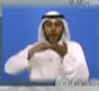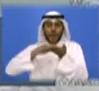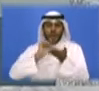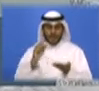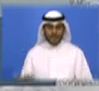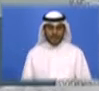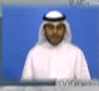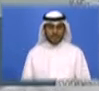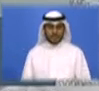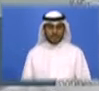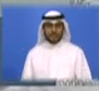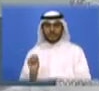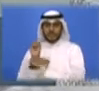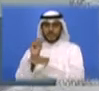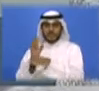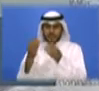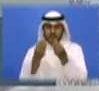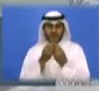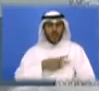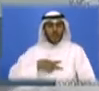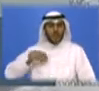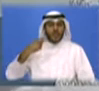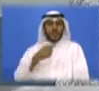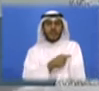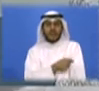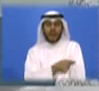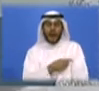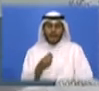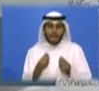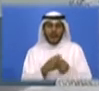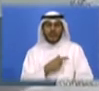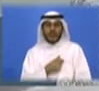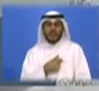البرنامج دشنا معالي وزير الصحة الدكتور علي العبيدي بشهر